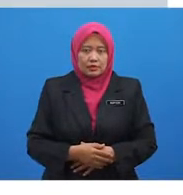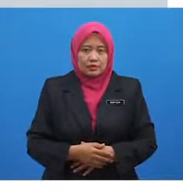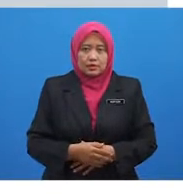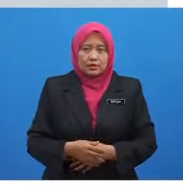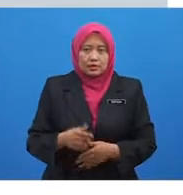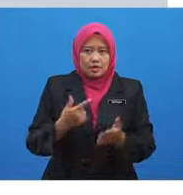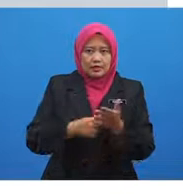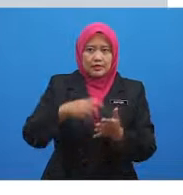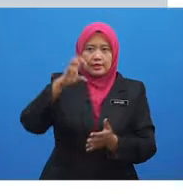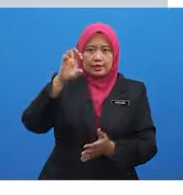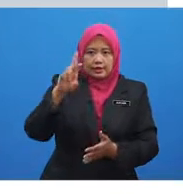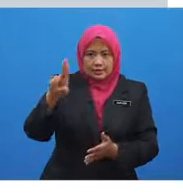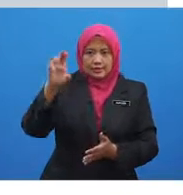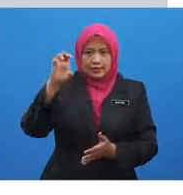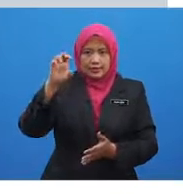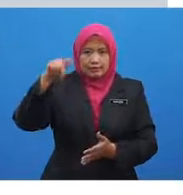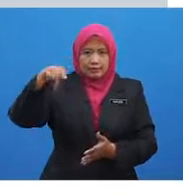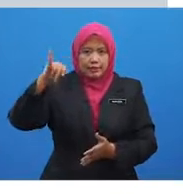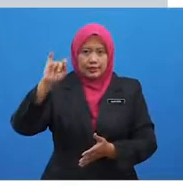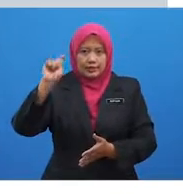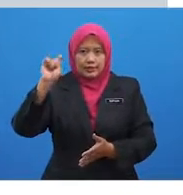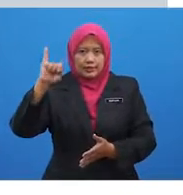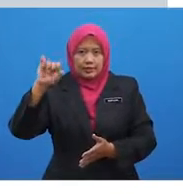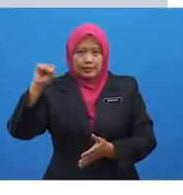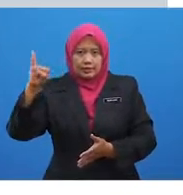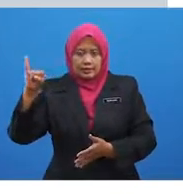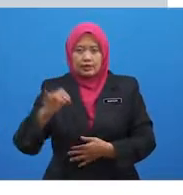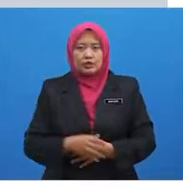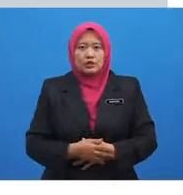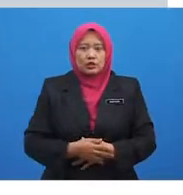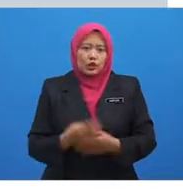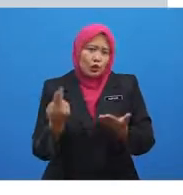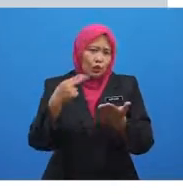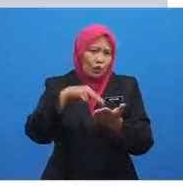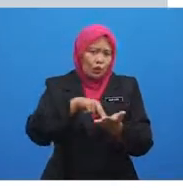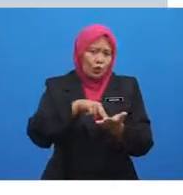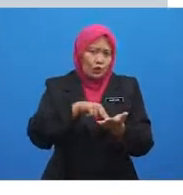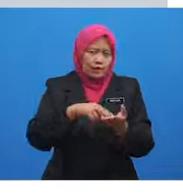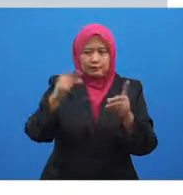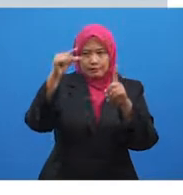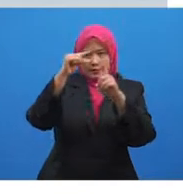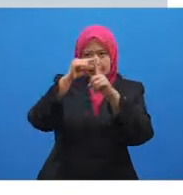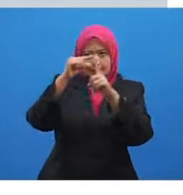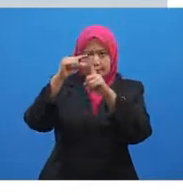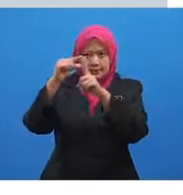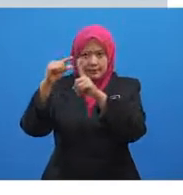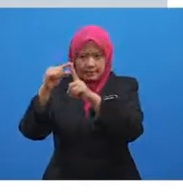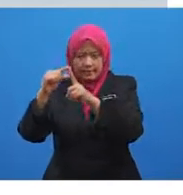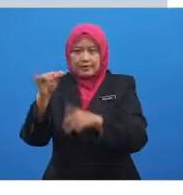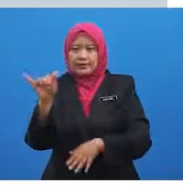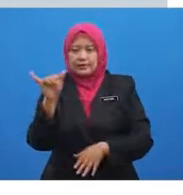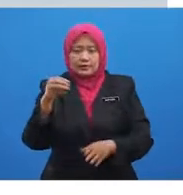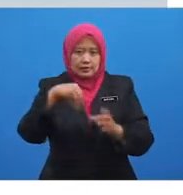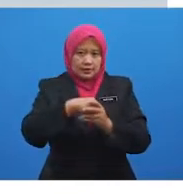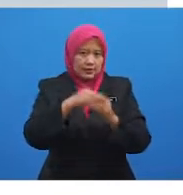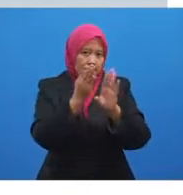juga terdapat dalam seloka ini. Repetisi ialah pengulangan perkataan yang sama dalam baris